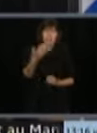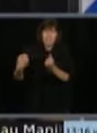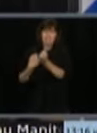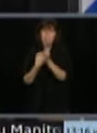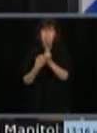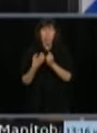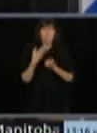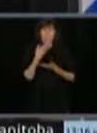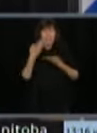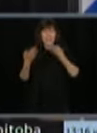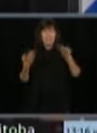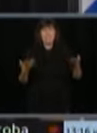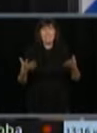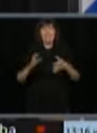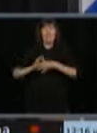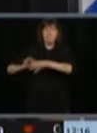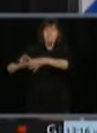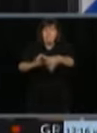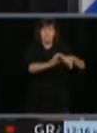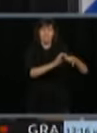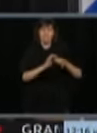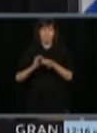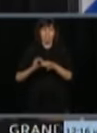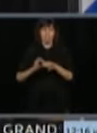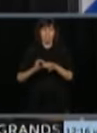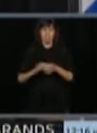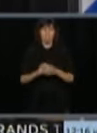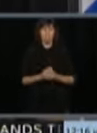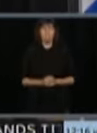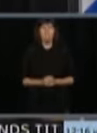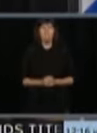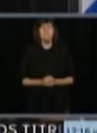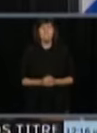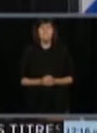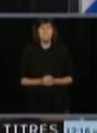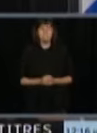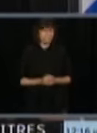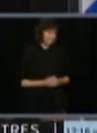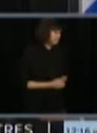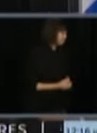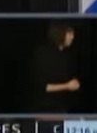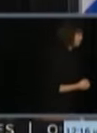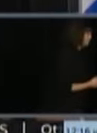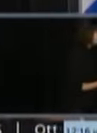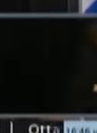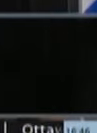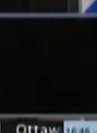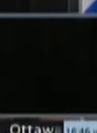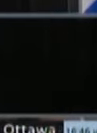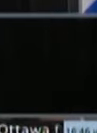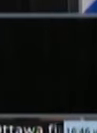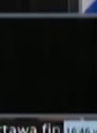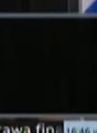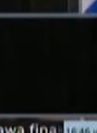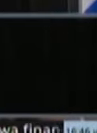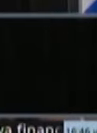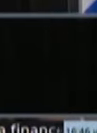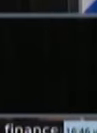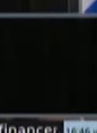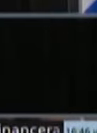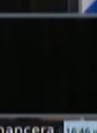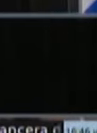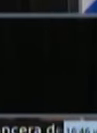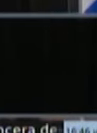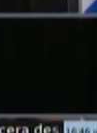votre collaboration. Good afternoon, everyone. We're now dealing with the Delta. Alors, nous